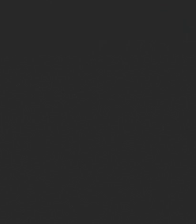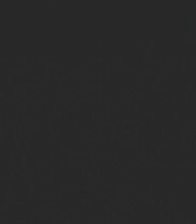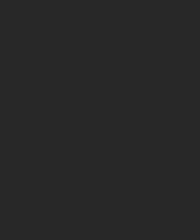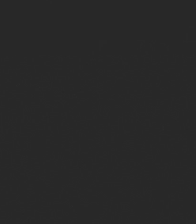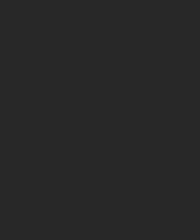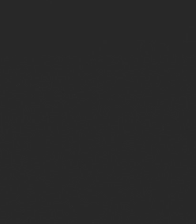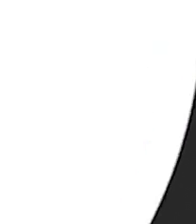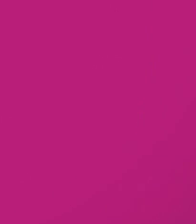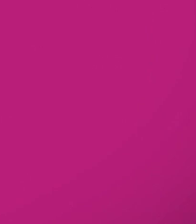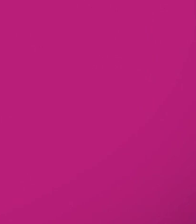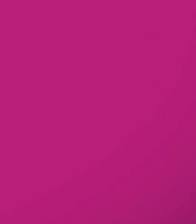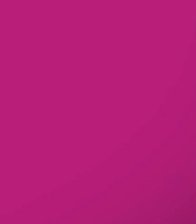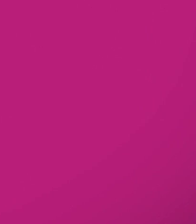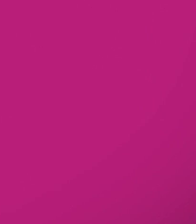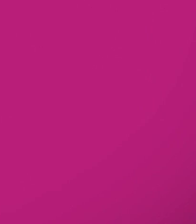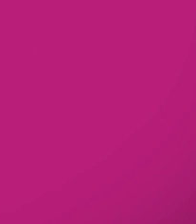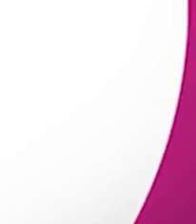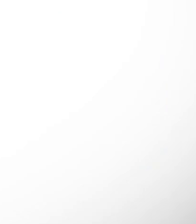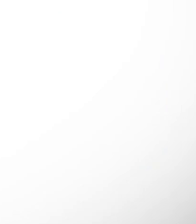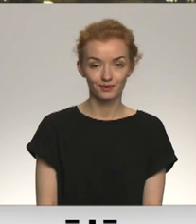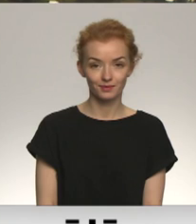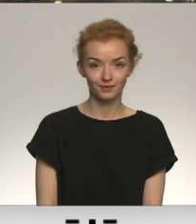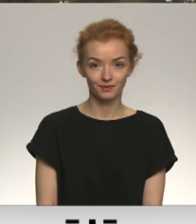Re! Viss ēters ir te!